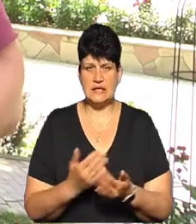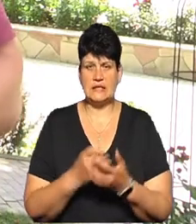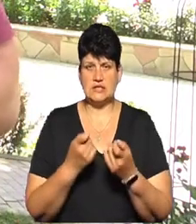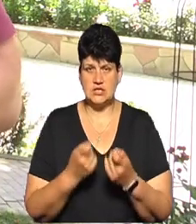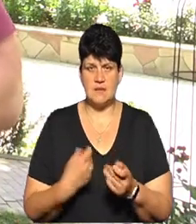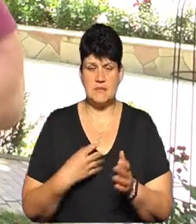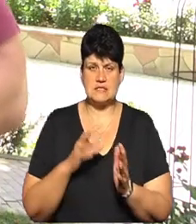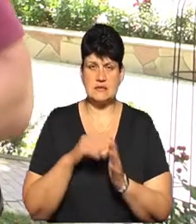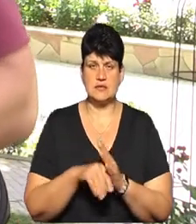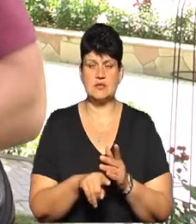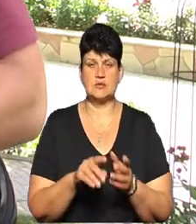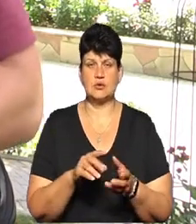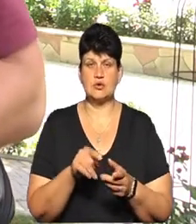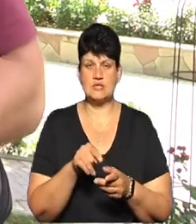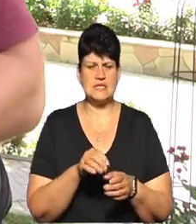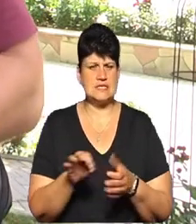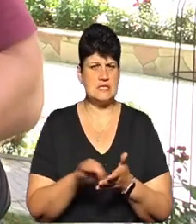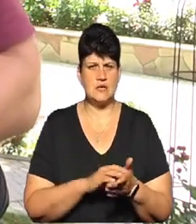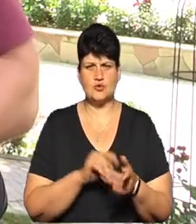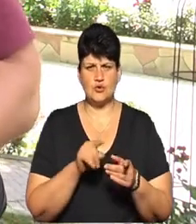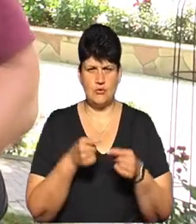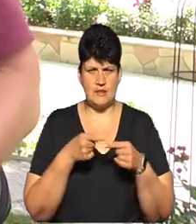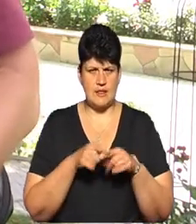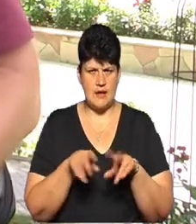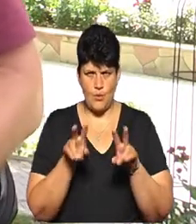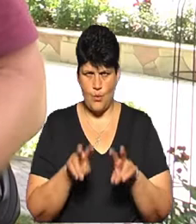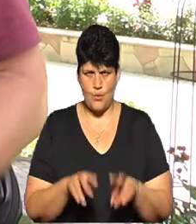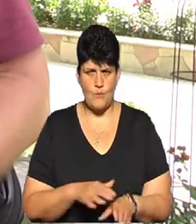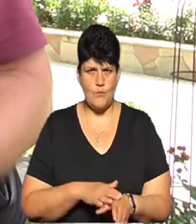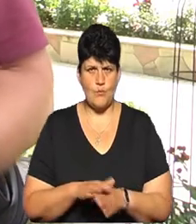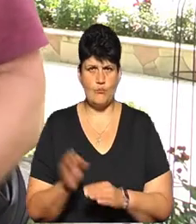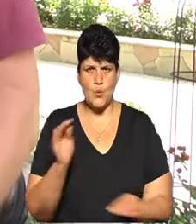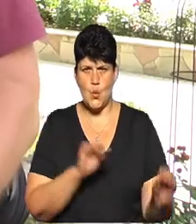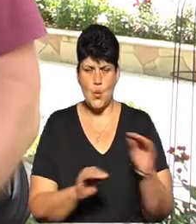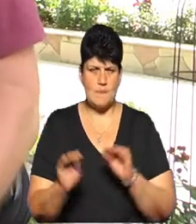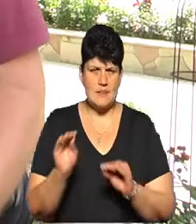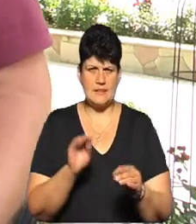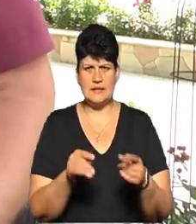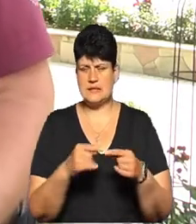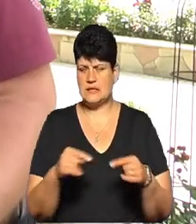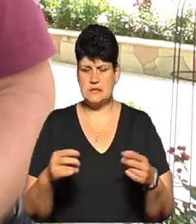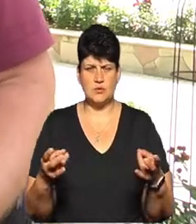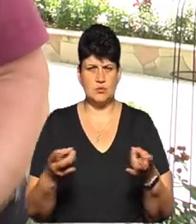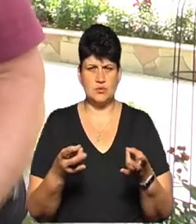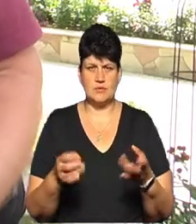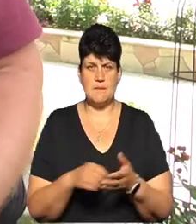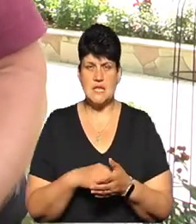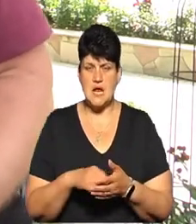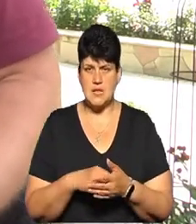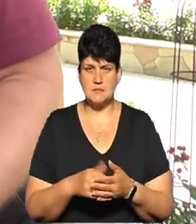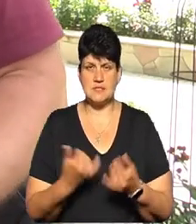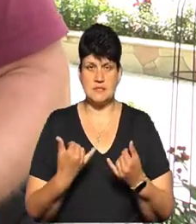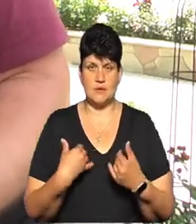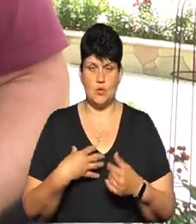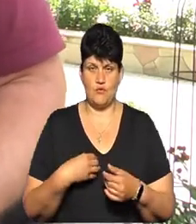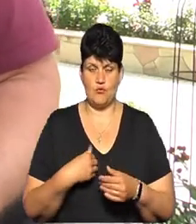суму зразу його повний техогляд. До комплектації це різними там потрібними матеріалами. Це ми зараз в Львові, я хочу замовити